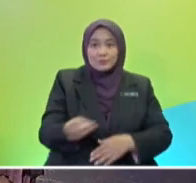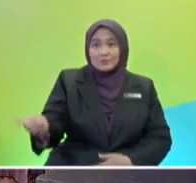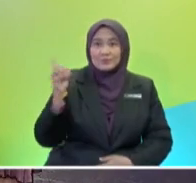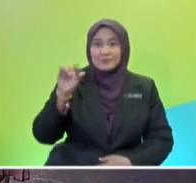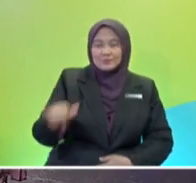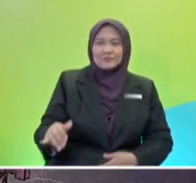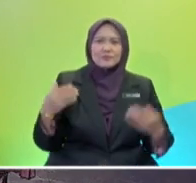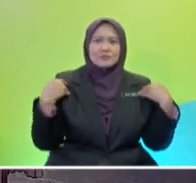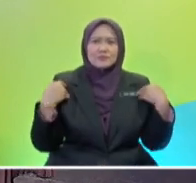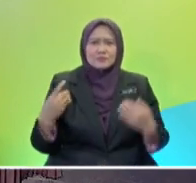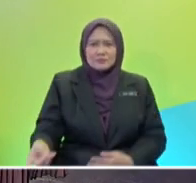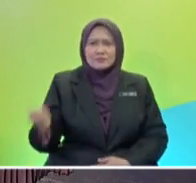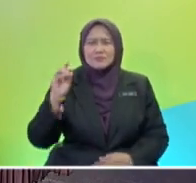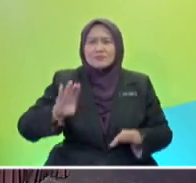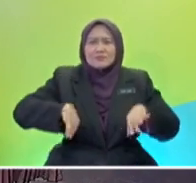gunakan